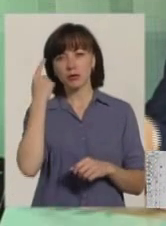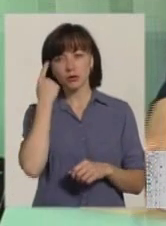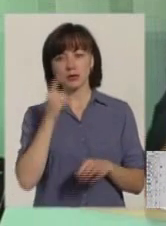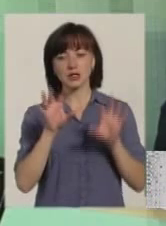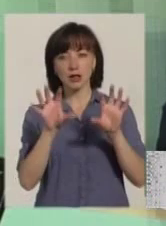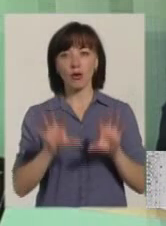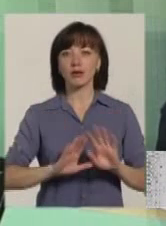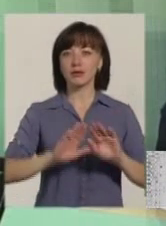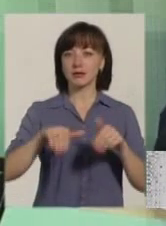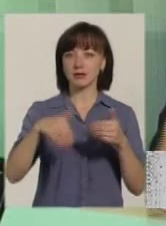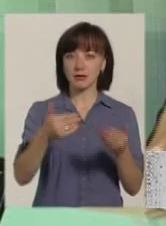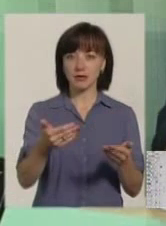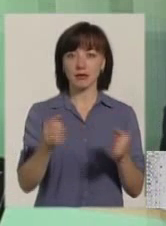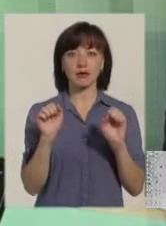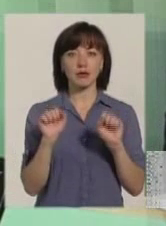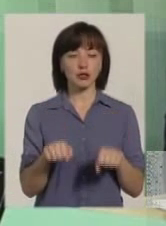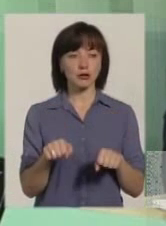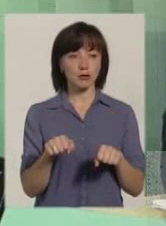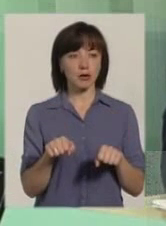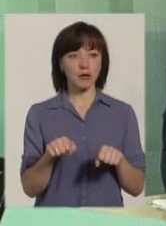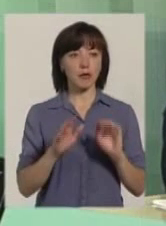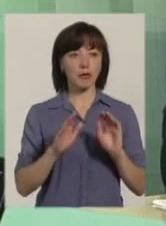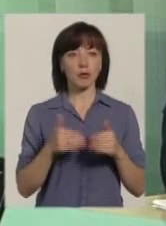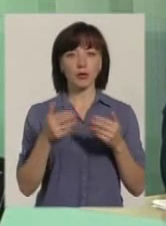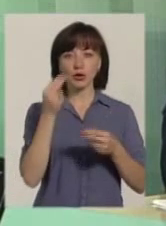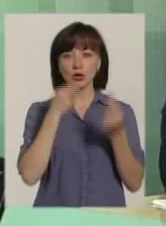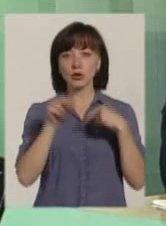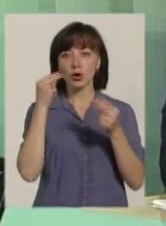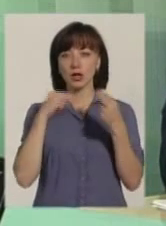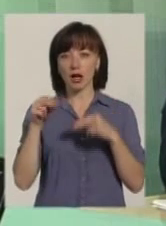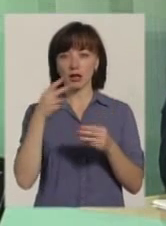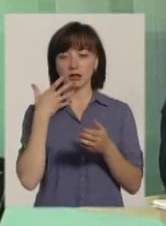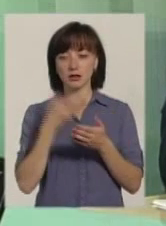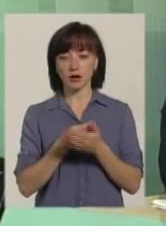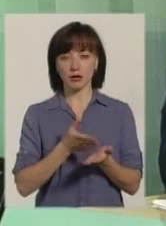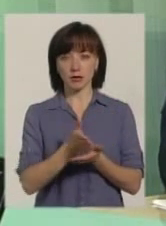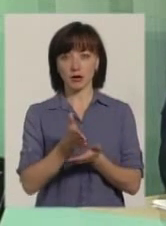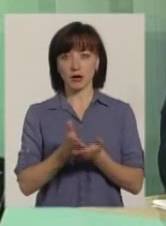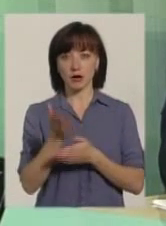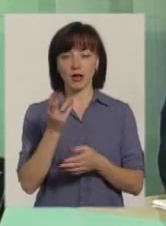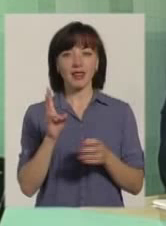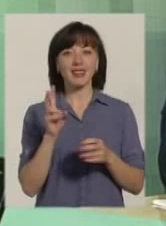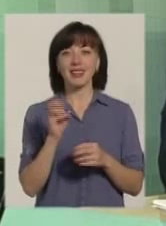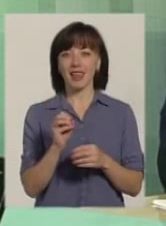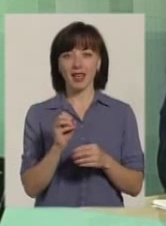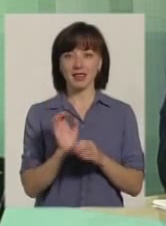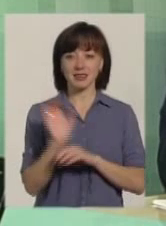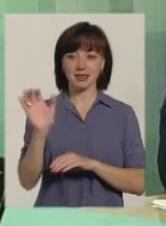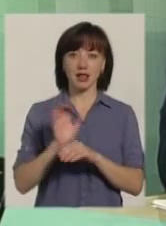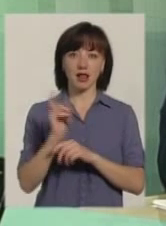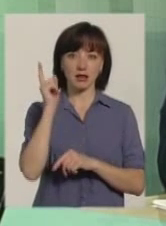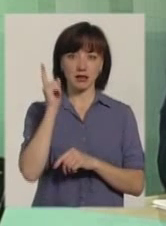законодавчими ініціативами, ми можемо пропонувати вдосконалювати своє життя, покращувати. Тобто не ссилатись